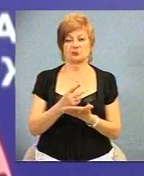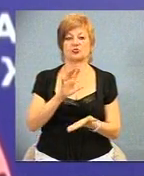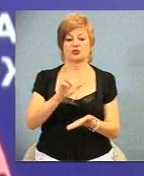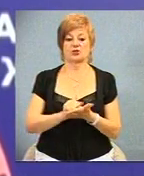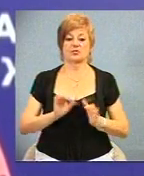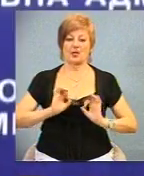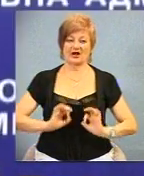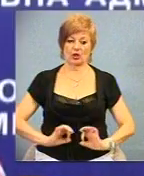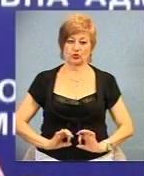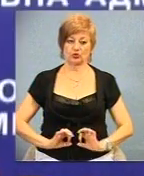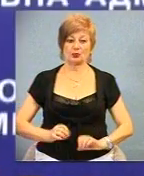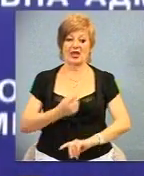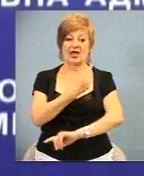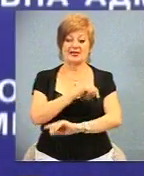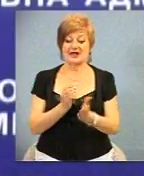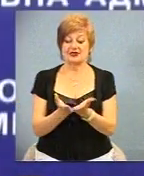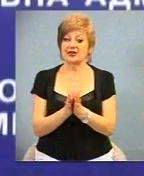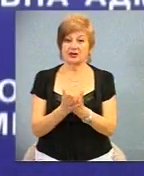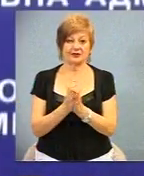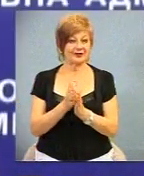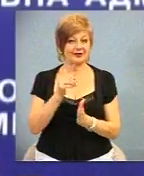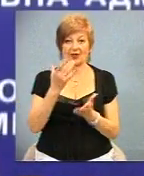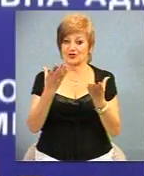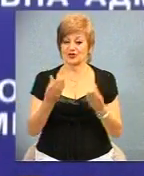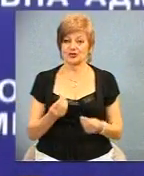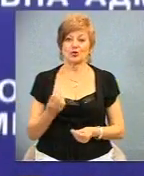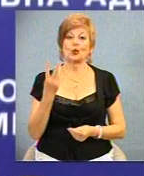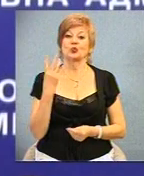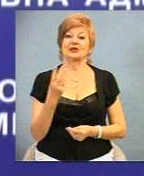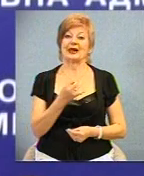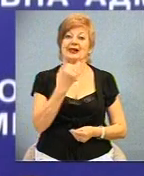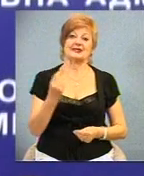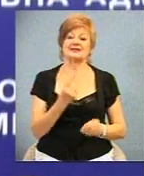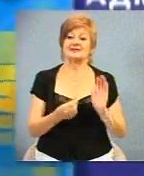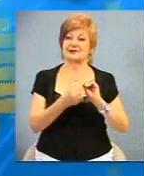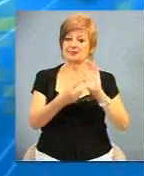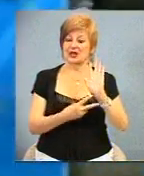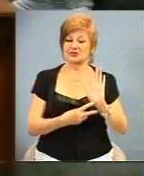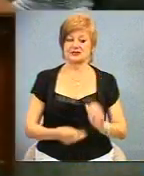заниматься прокуратура. Санитарные книжки на вчерашний день были у троих из 17.